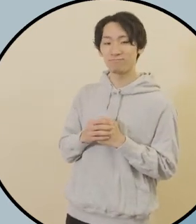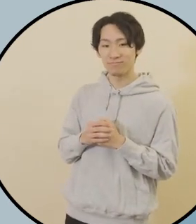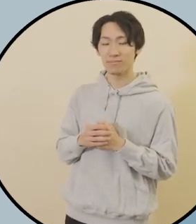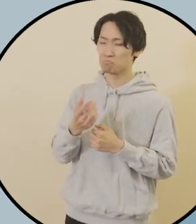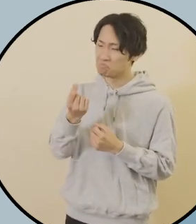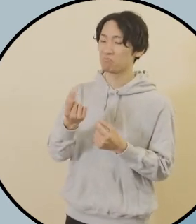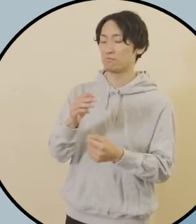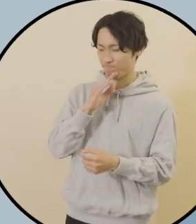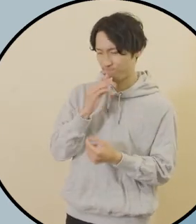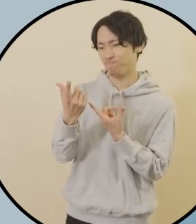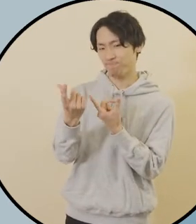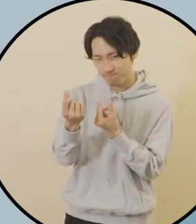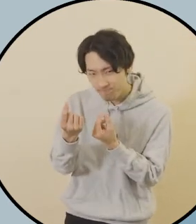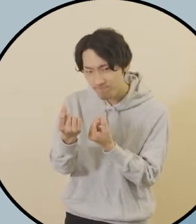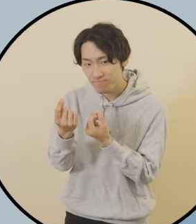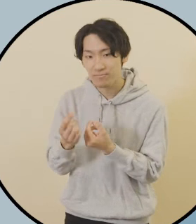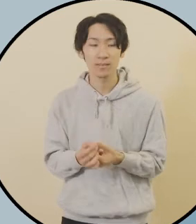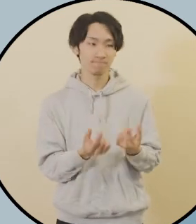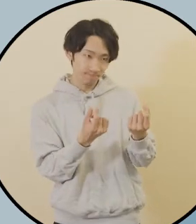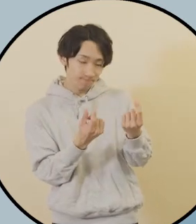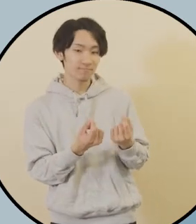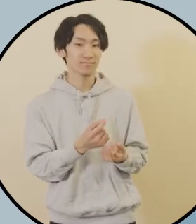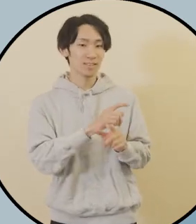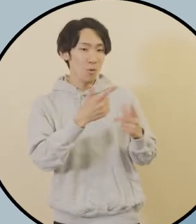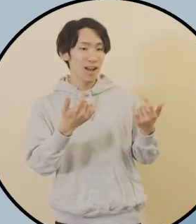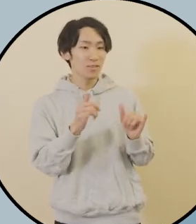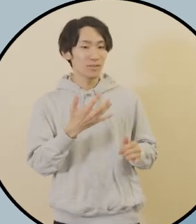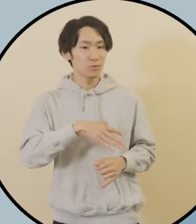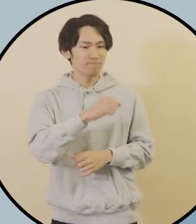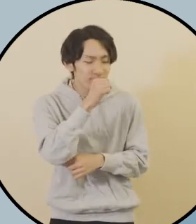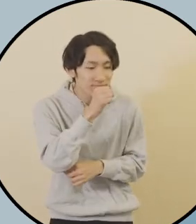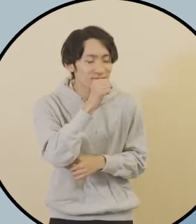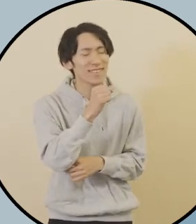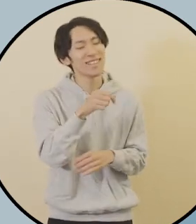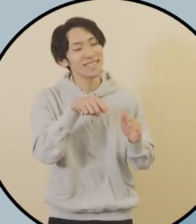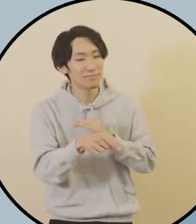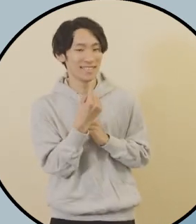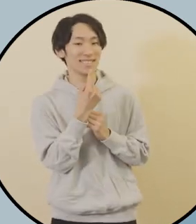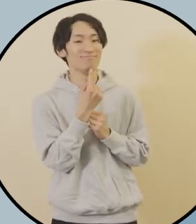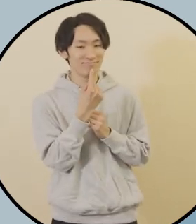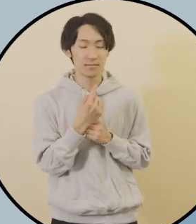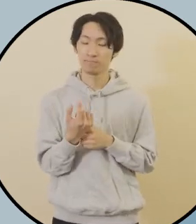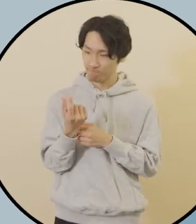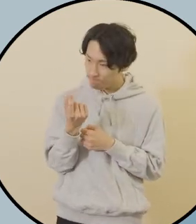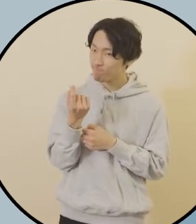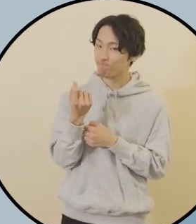ね結局そうなんですよねオートいろんな後ろよっ話なんですよねうん